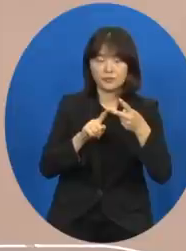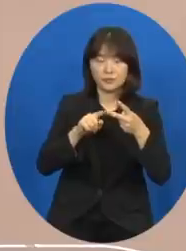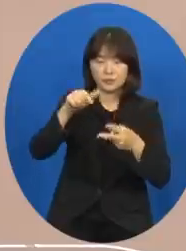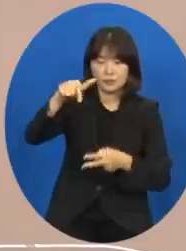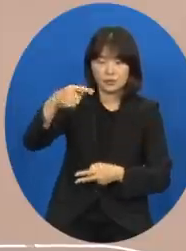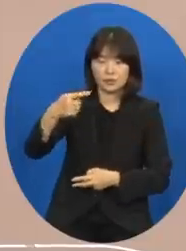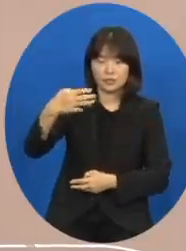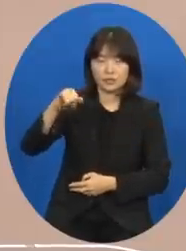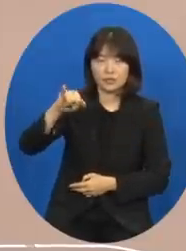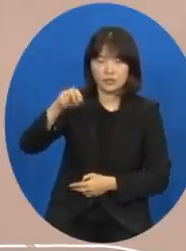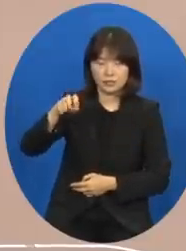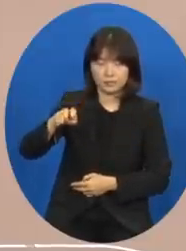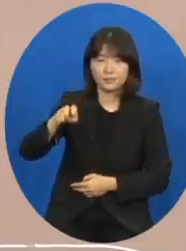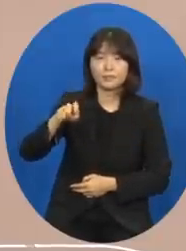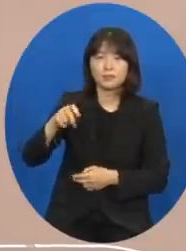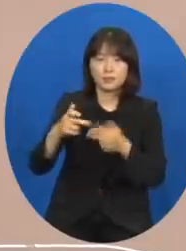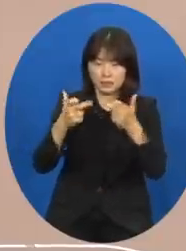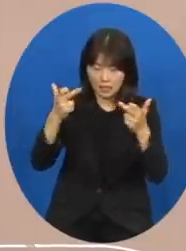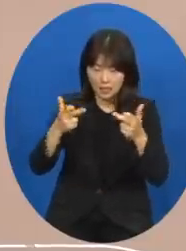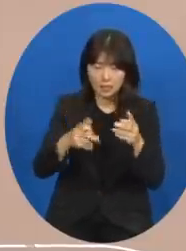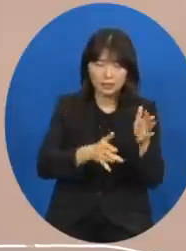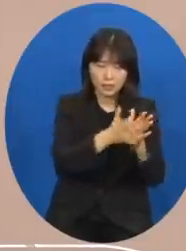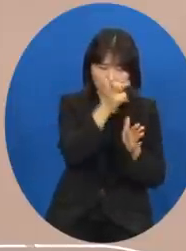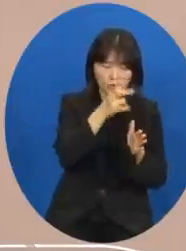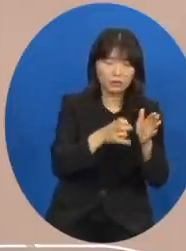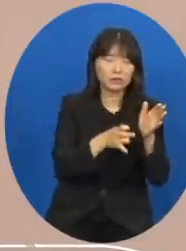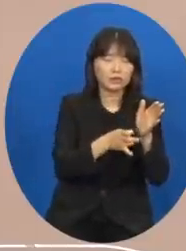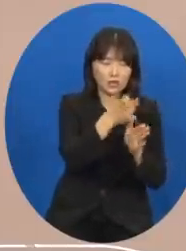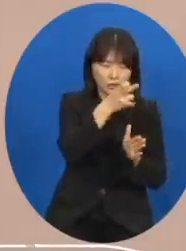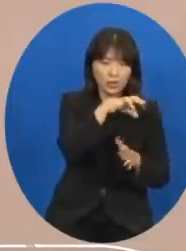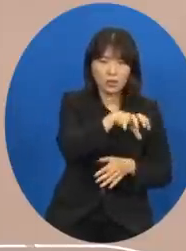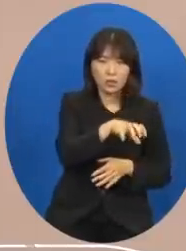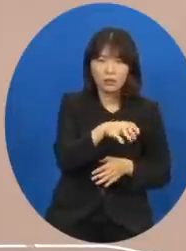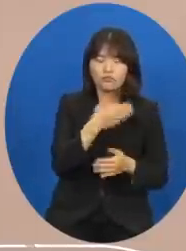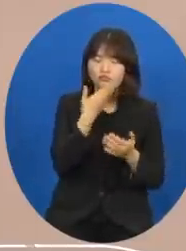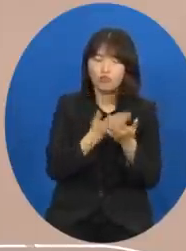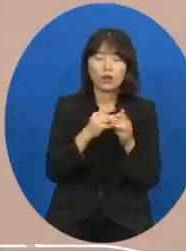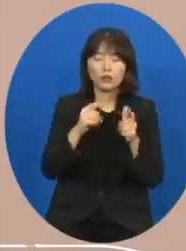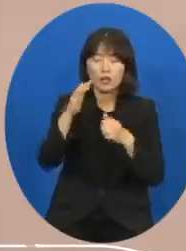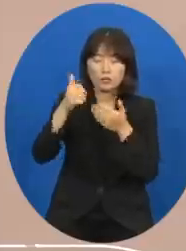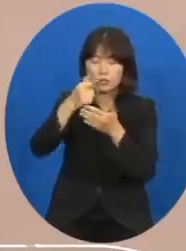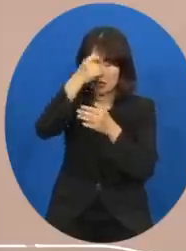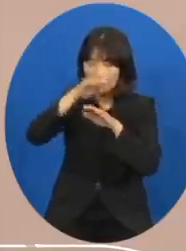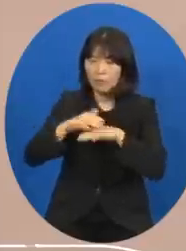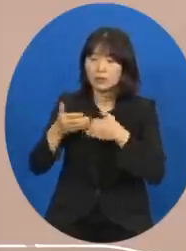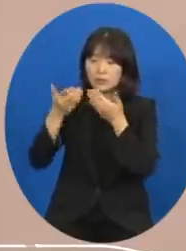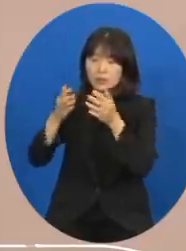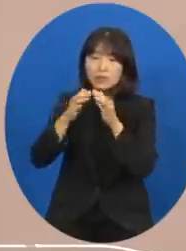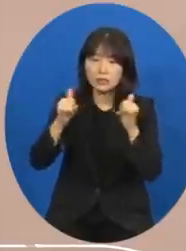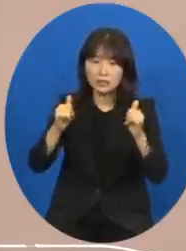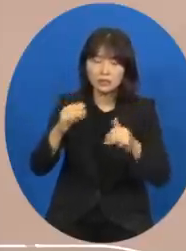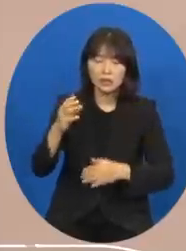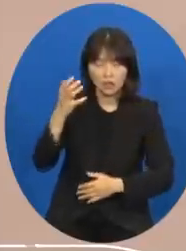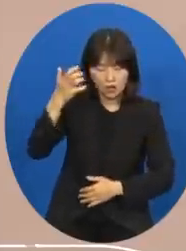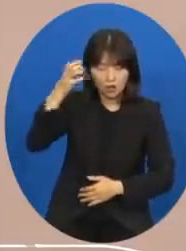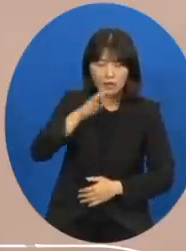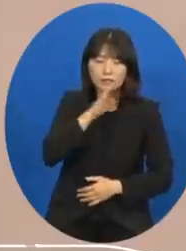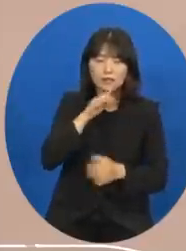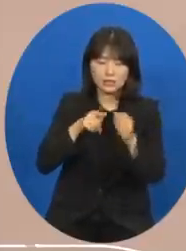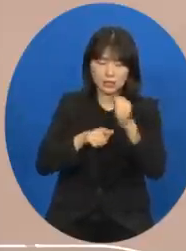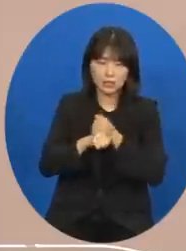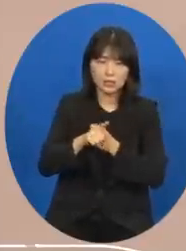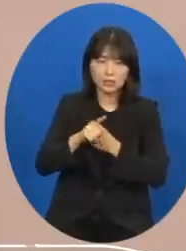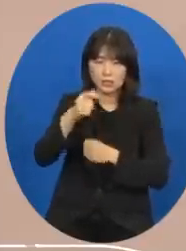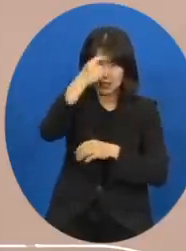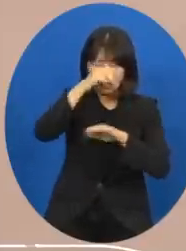그리심산이나 예루살렘이나 장소가 중요한 게 아니고 하나님께 예배하는 자는 영과 진리로 예배해야